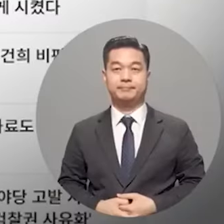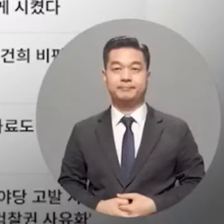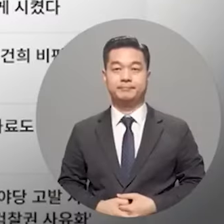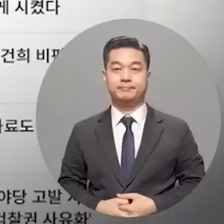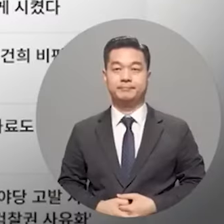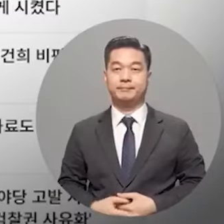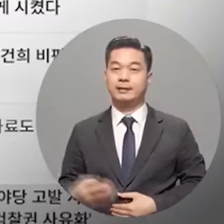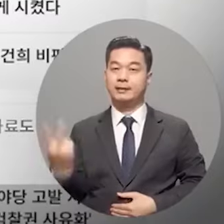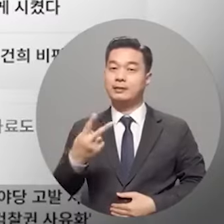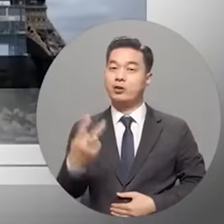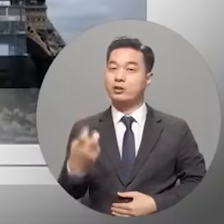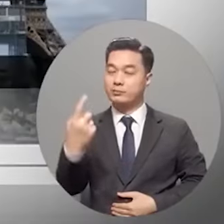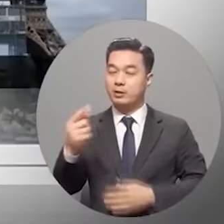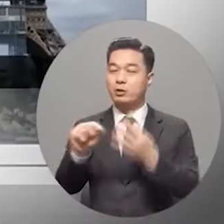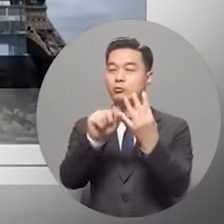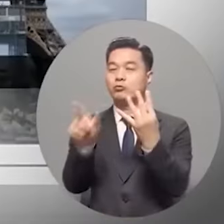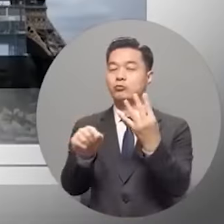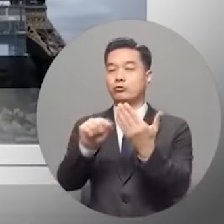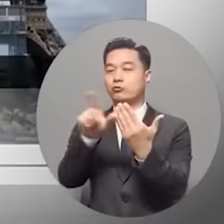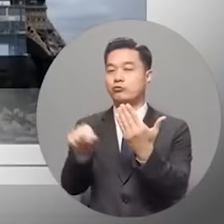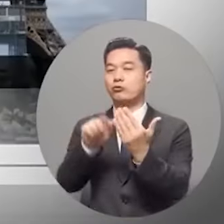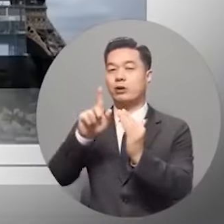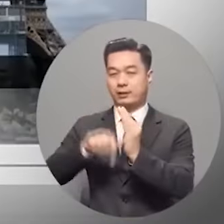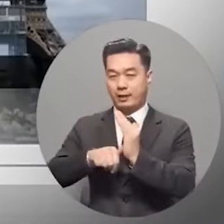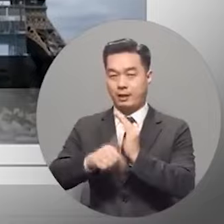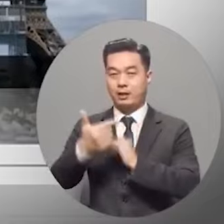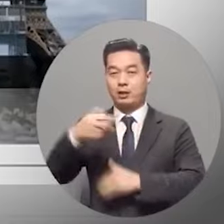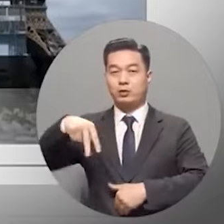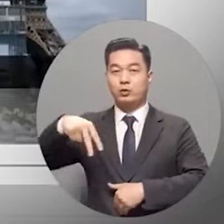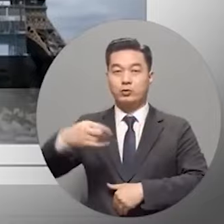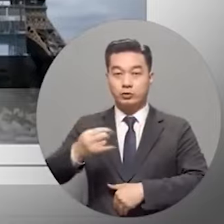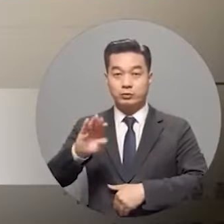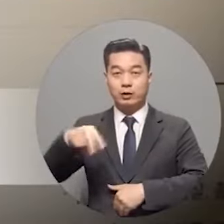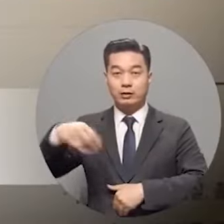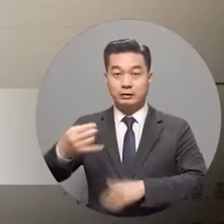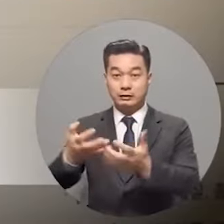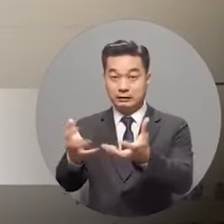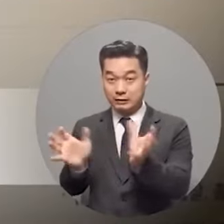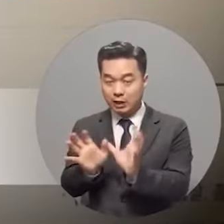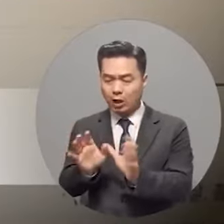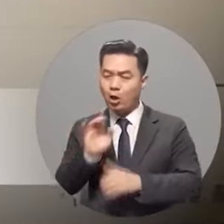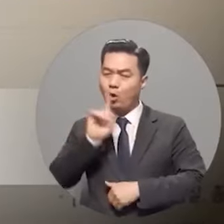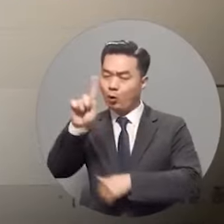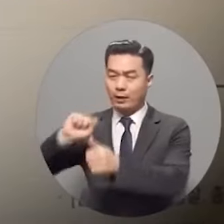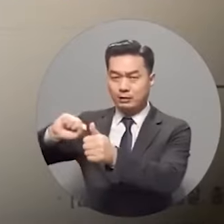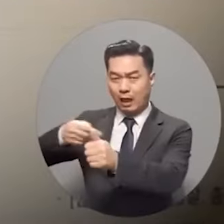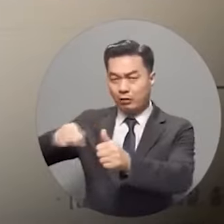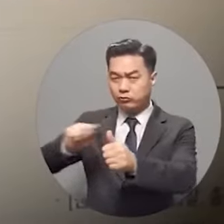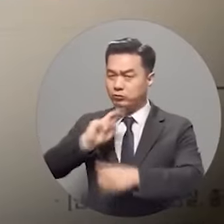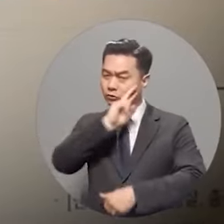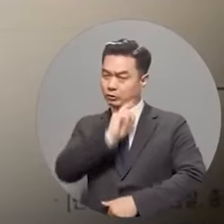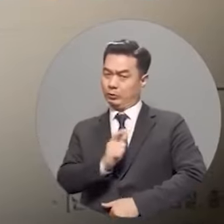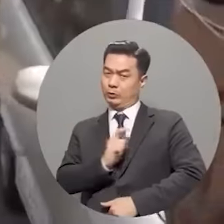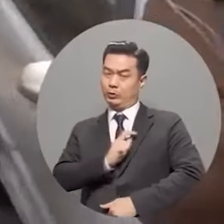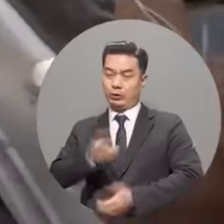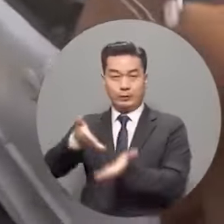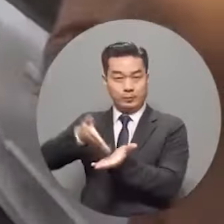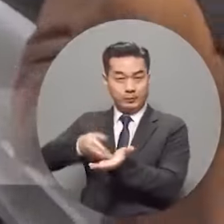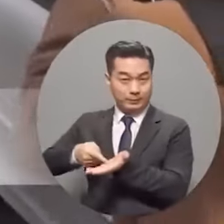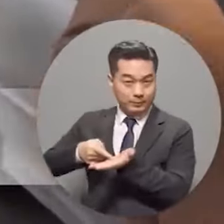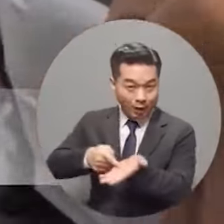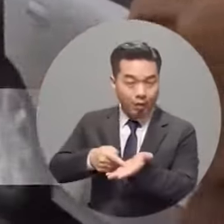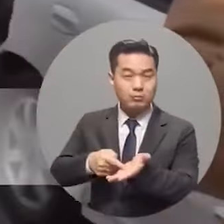지난 2021년 9월 인터넷 언론 뉴스버스가 이른바 고발 사주 의혹을 첫 보도했습니다. 21대